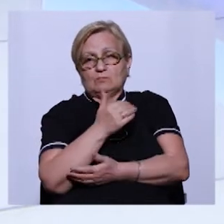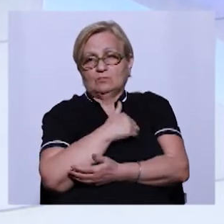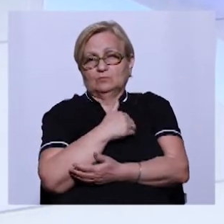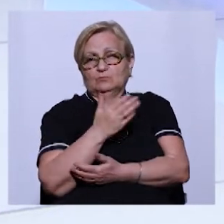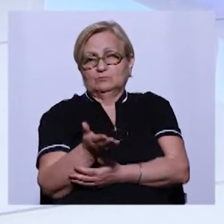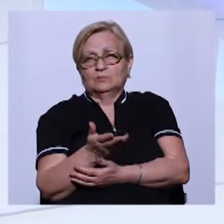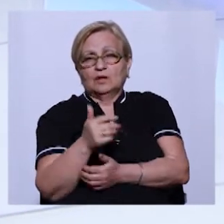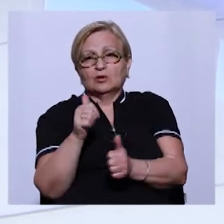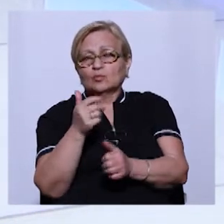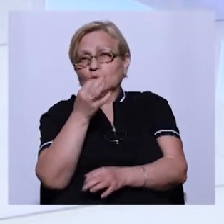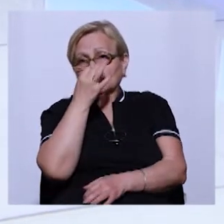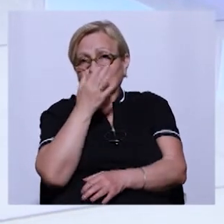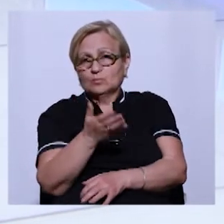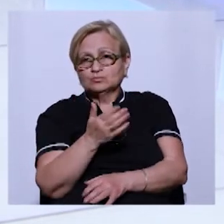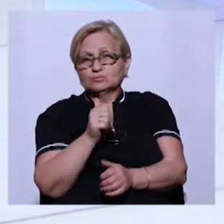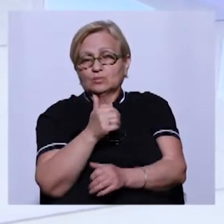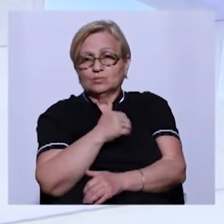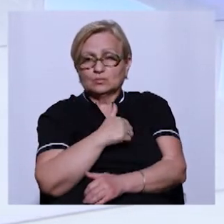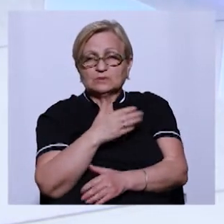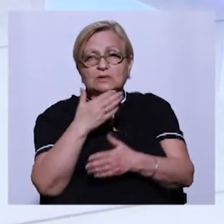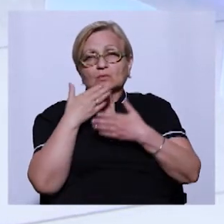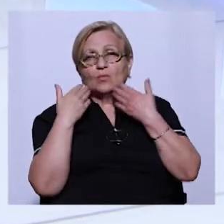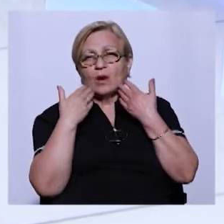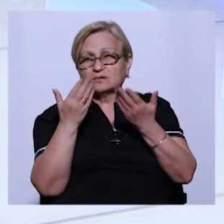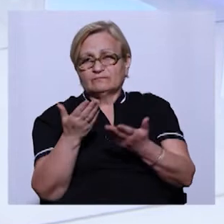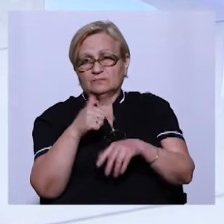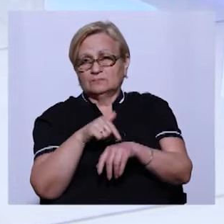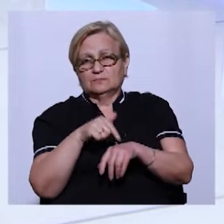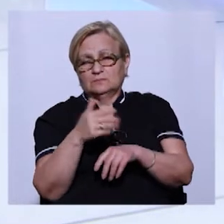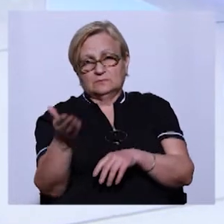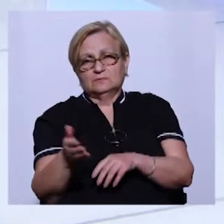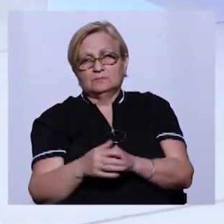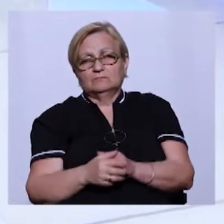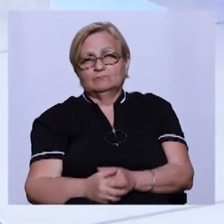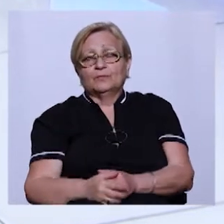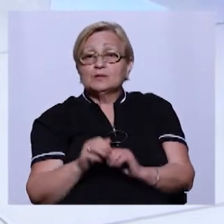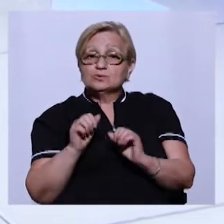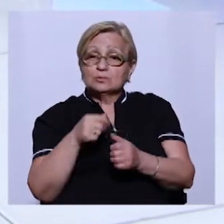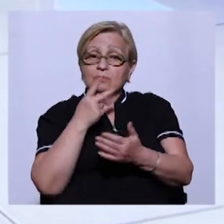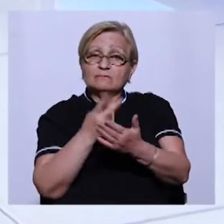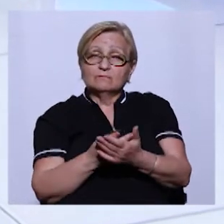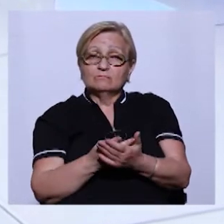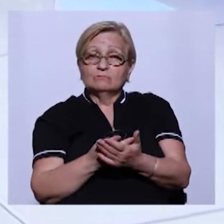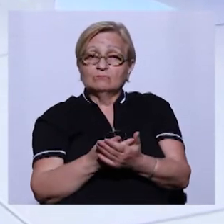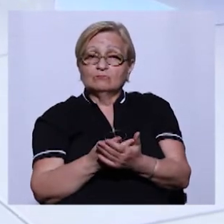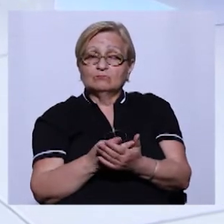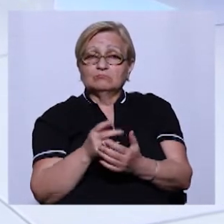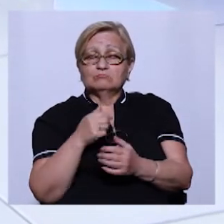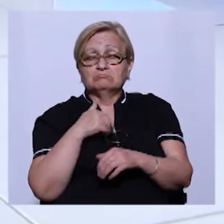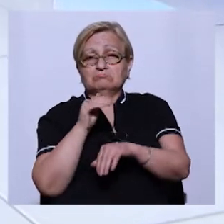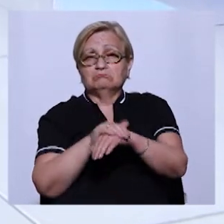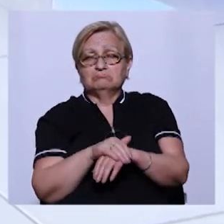ადამიანის, ვისაც როგორ სურს და როგორ ეიოლება. მაგრამ შეიძლება ნახოს რომ ესეც აღმოჩნდეს რომ